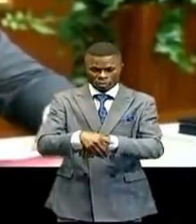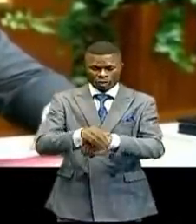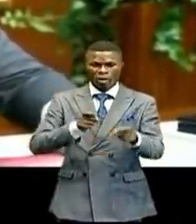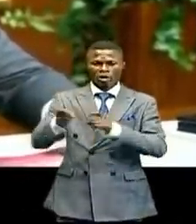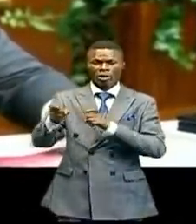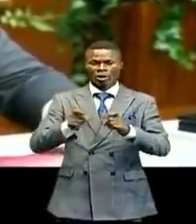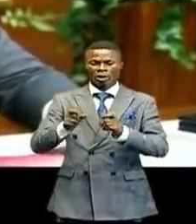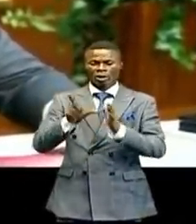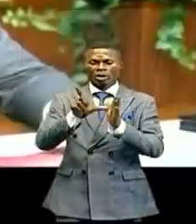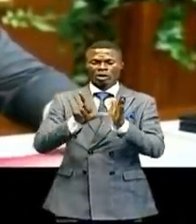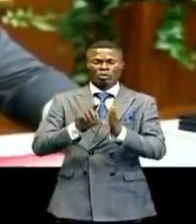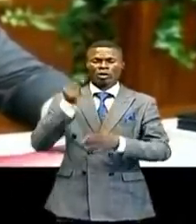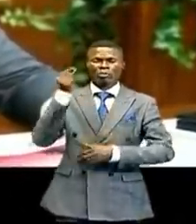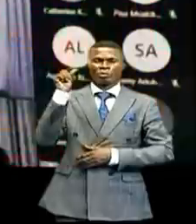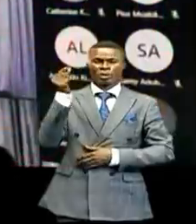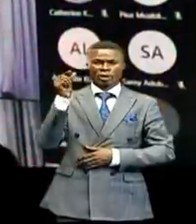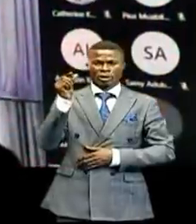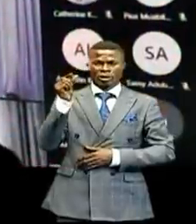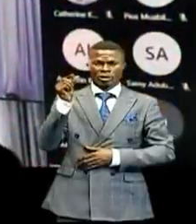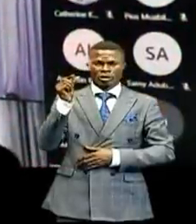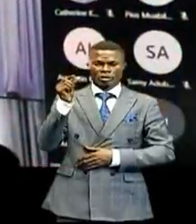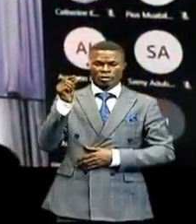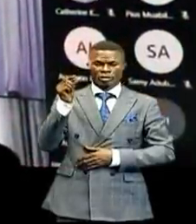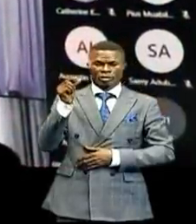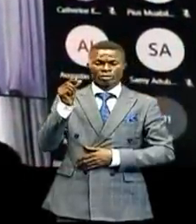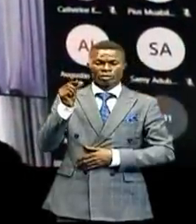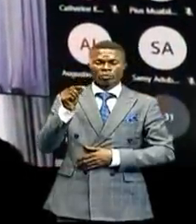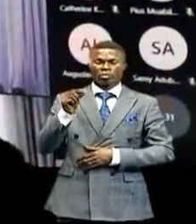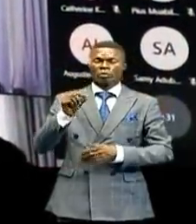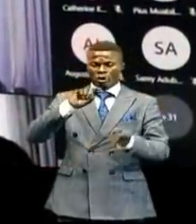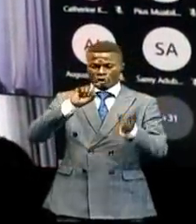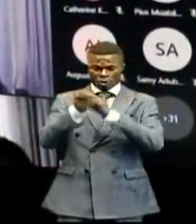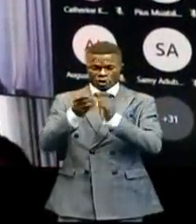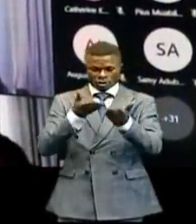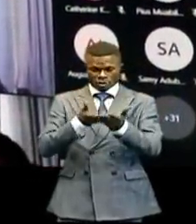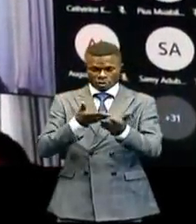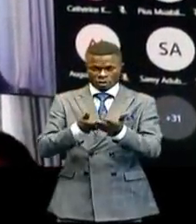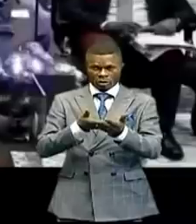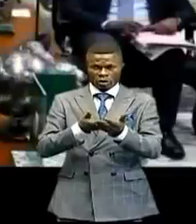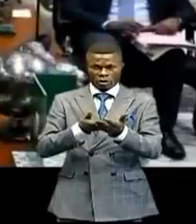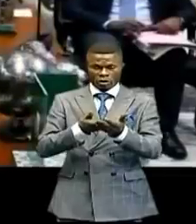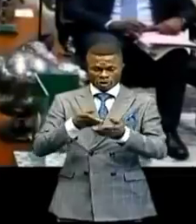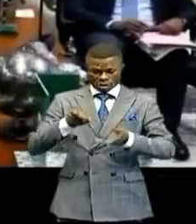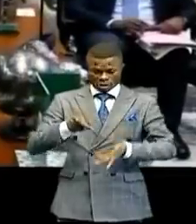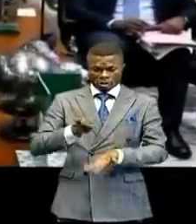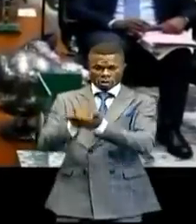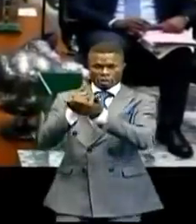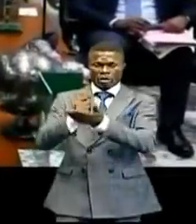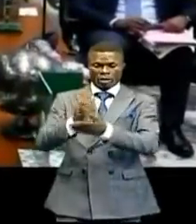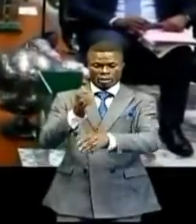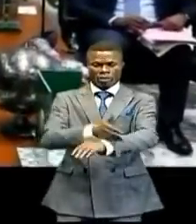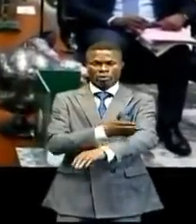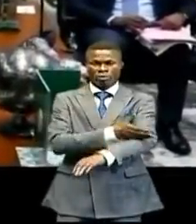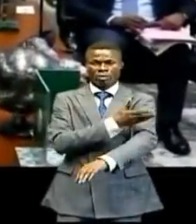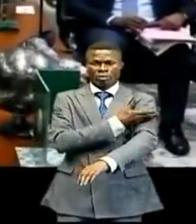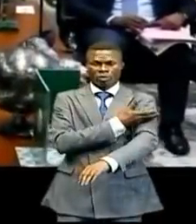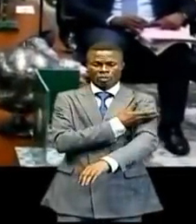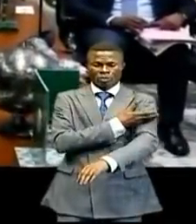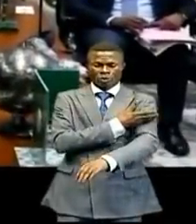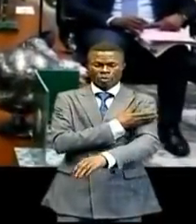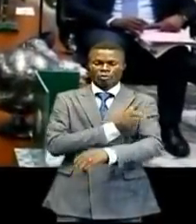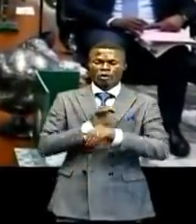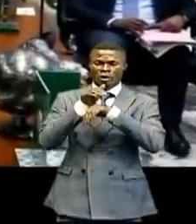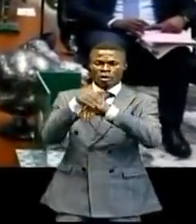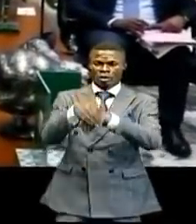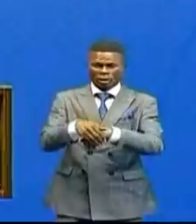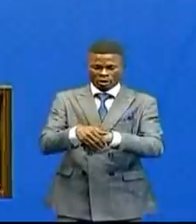gestion du code minier. Cette rationalisation permettra d'accroître la